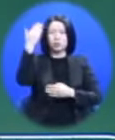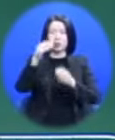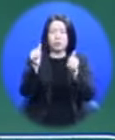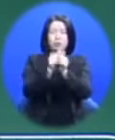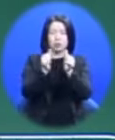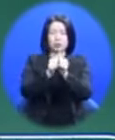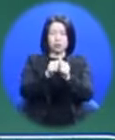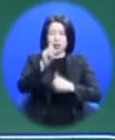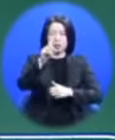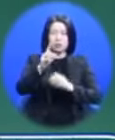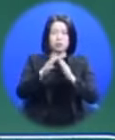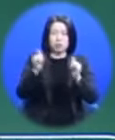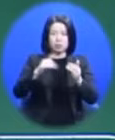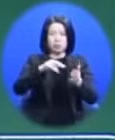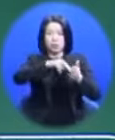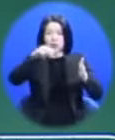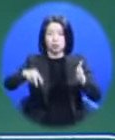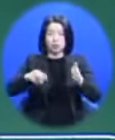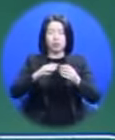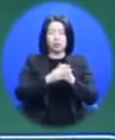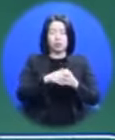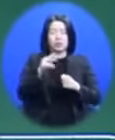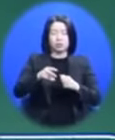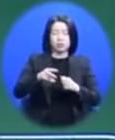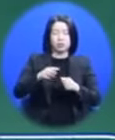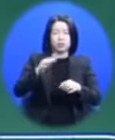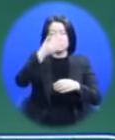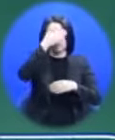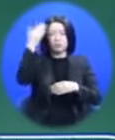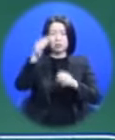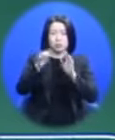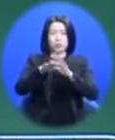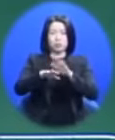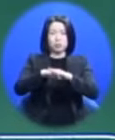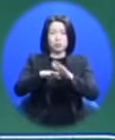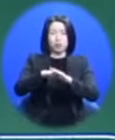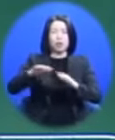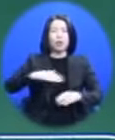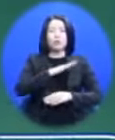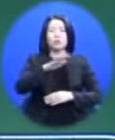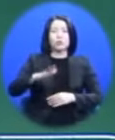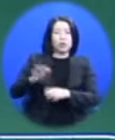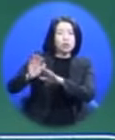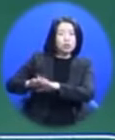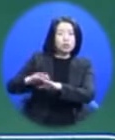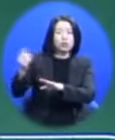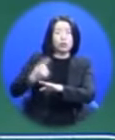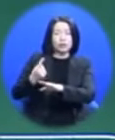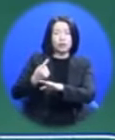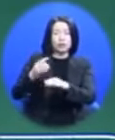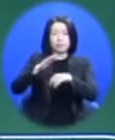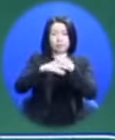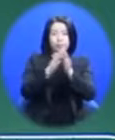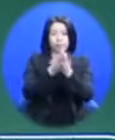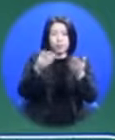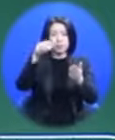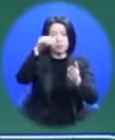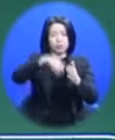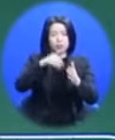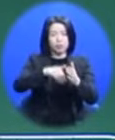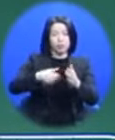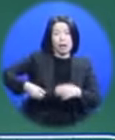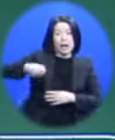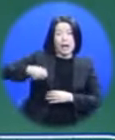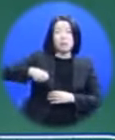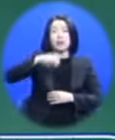딱 내리는 겁니다. 그런데 그 청년의 손에 저희가 두고 왔던 그 성경이 들어있던 가방이 들려